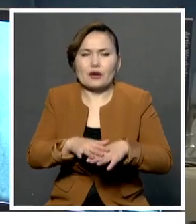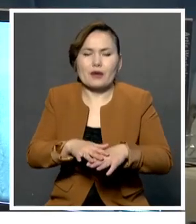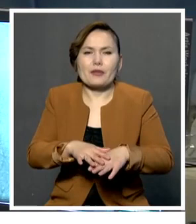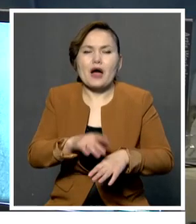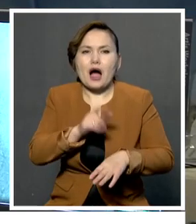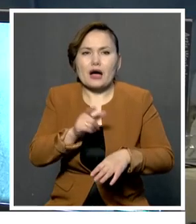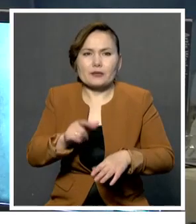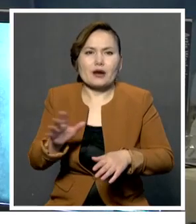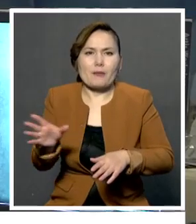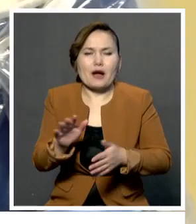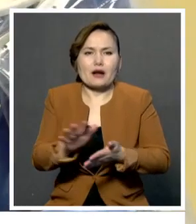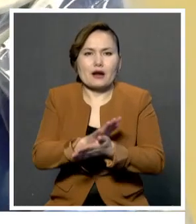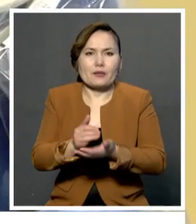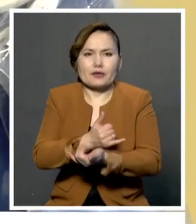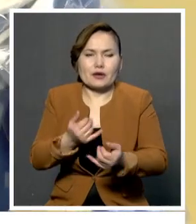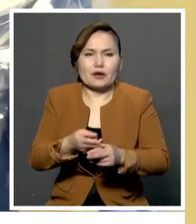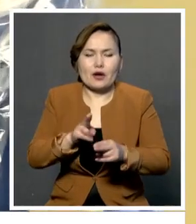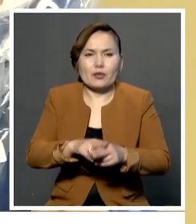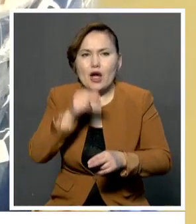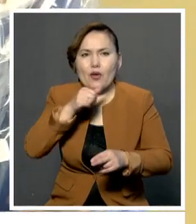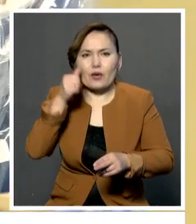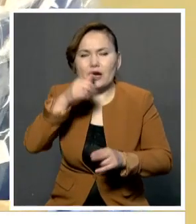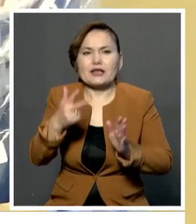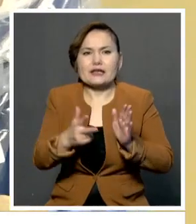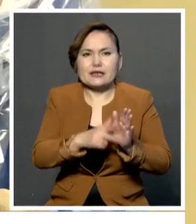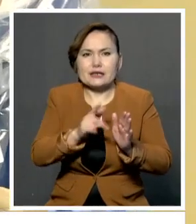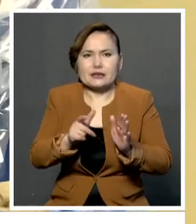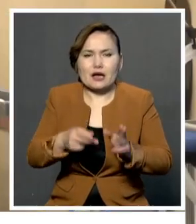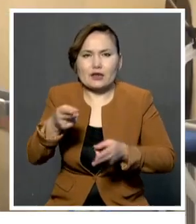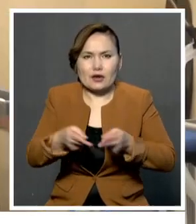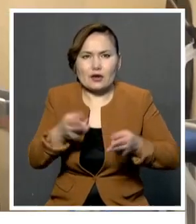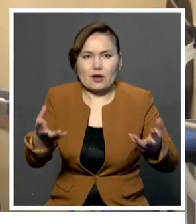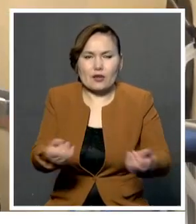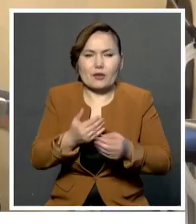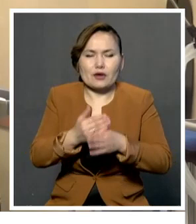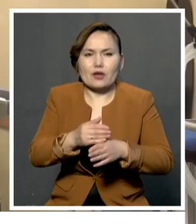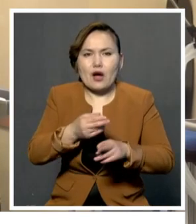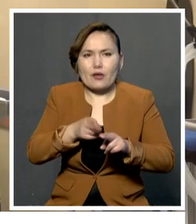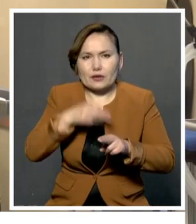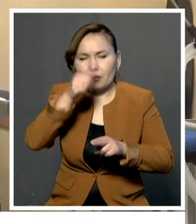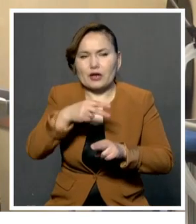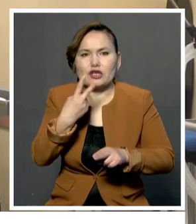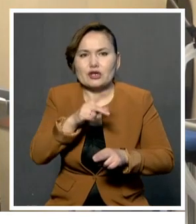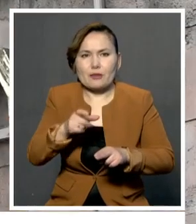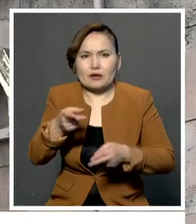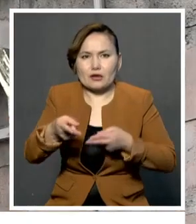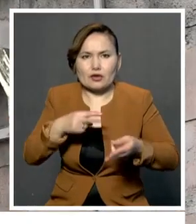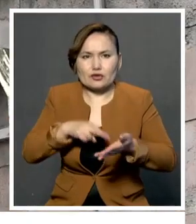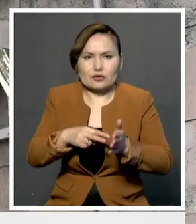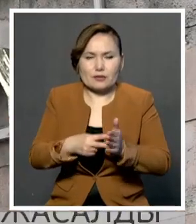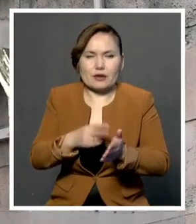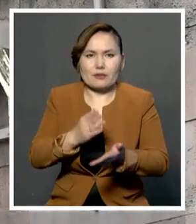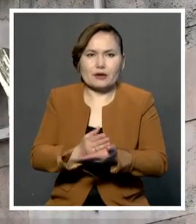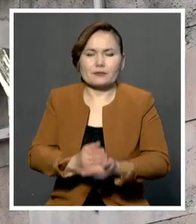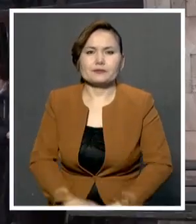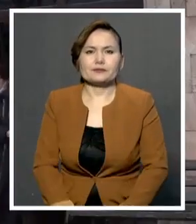тегін. Айта кетейік, аталған институтта өткен жылы 8 адамға осындай ота жасалса, биыл бұл көрсеткішті 20-ға жеткізу жоспарланып отыр. Нұрхан